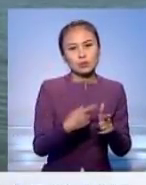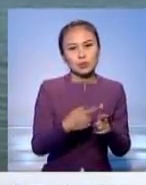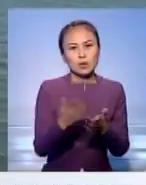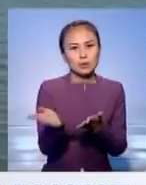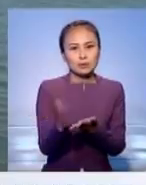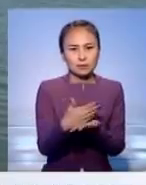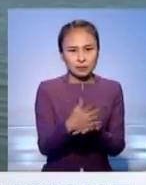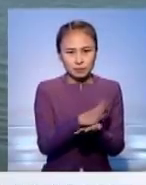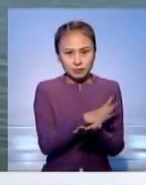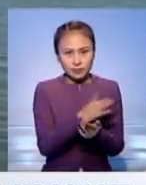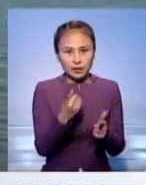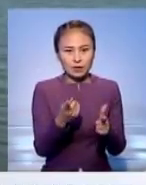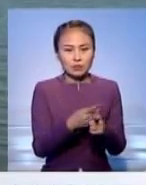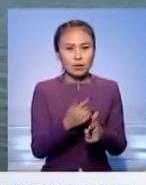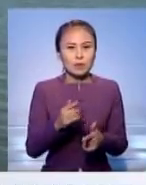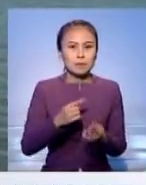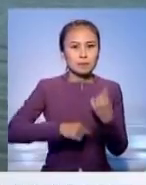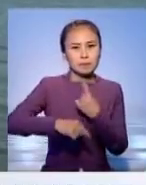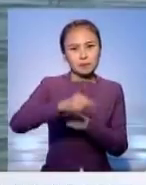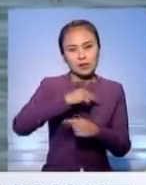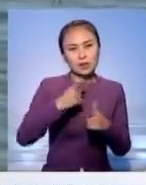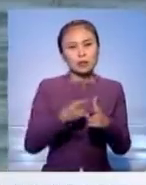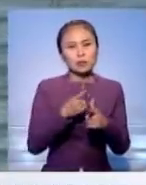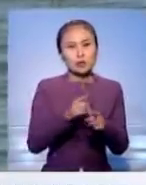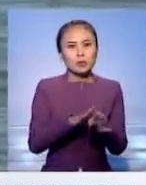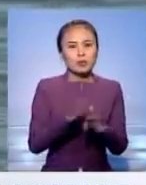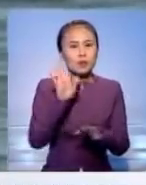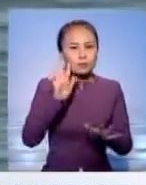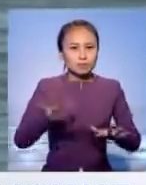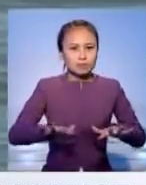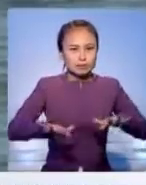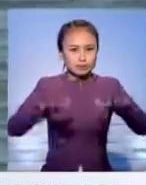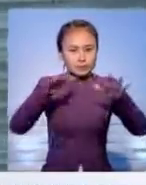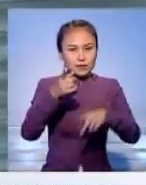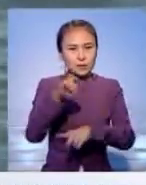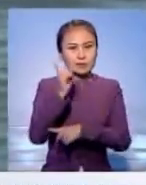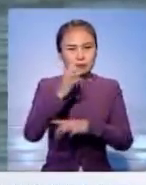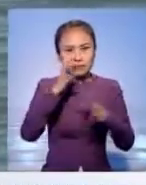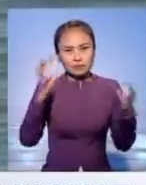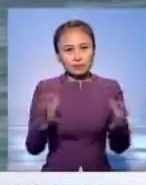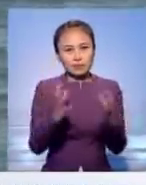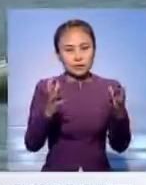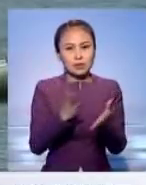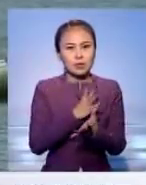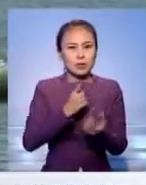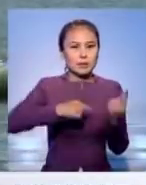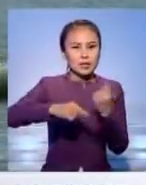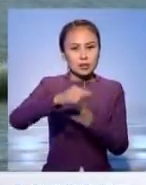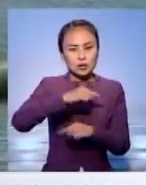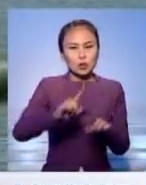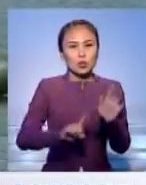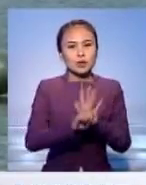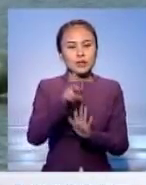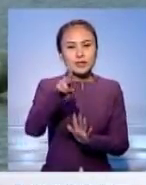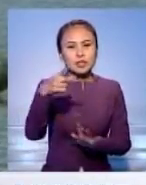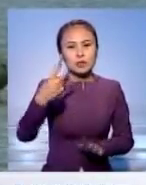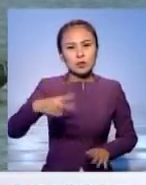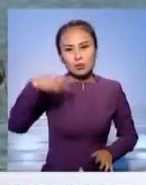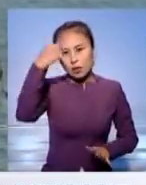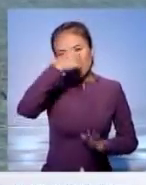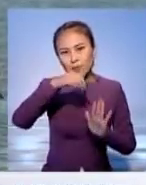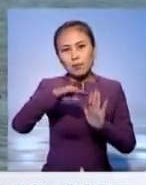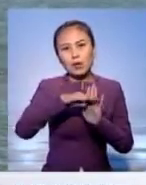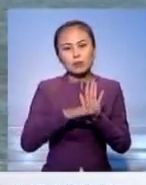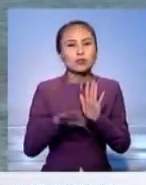бұрыпты. Осылайша әскер азамат ағысымен бірге көлді толтырып, балық өсіретін деңгейге жеткізді. Одан кейін бизнестің жол картасы